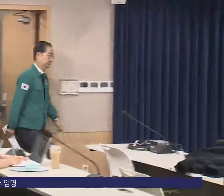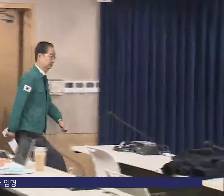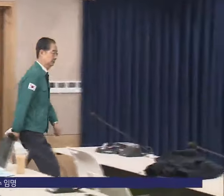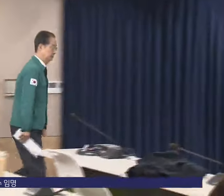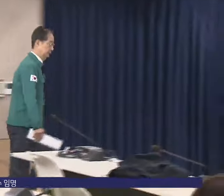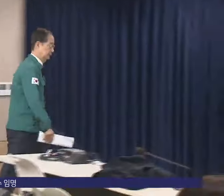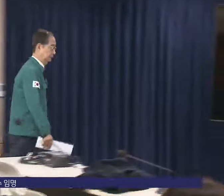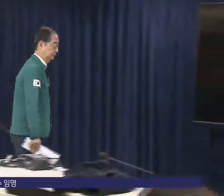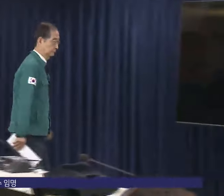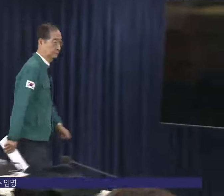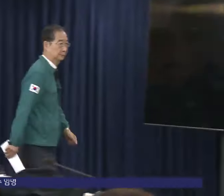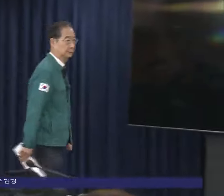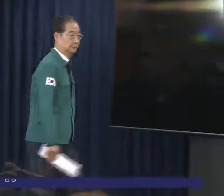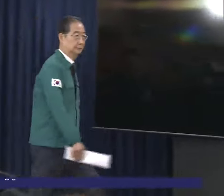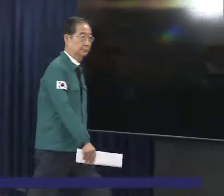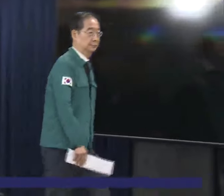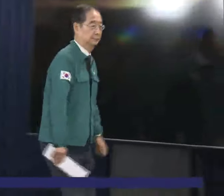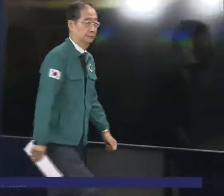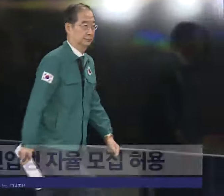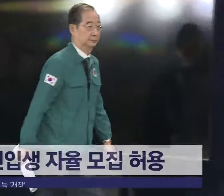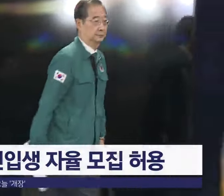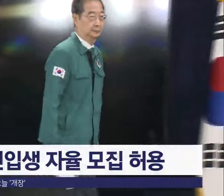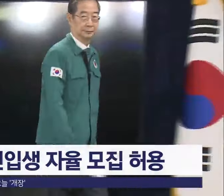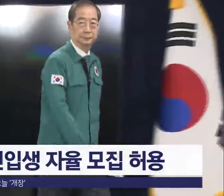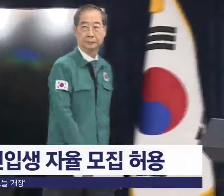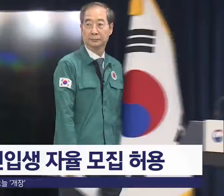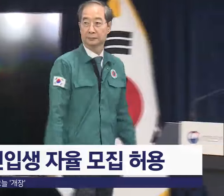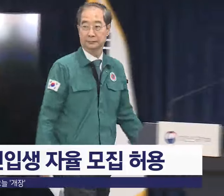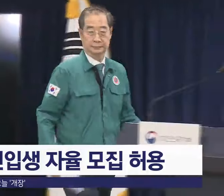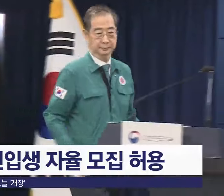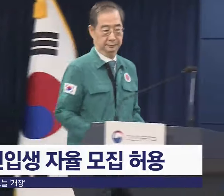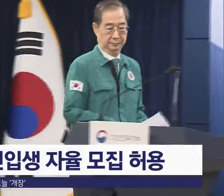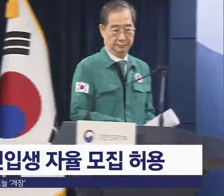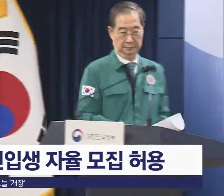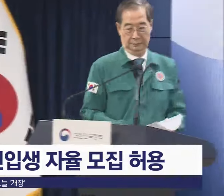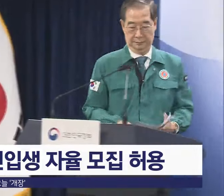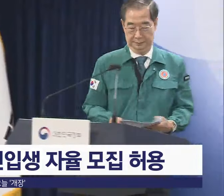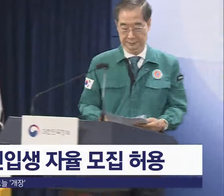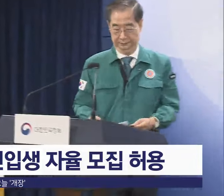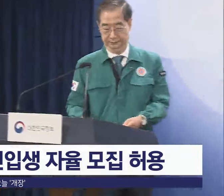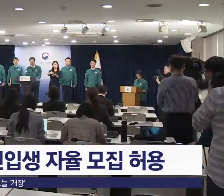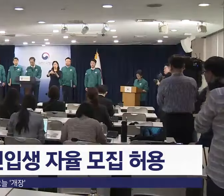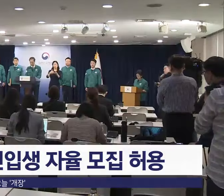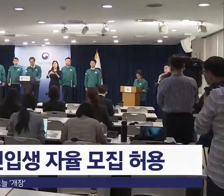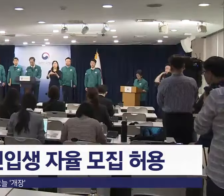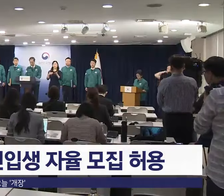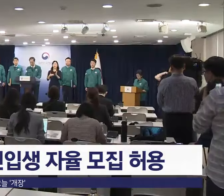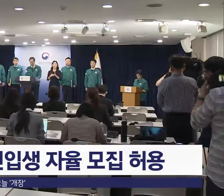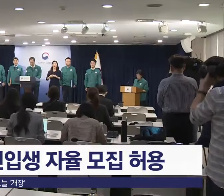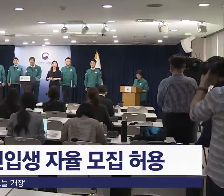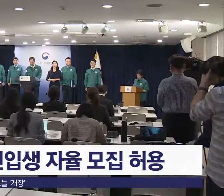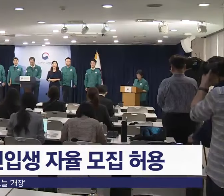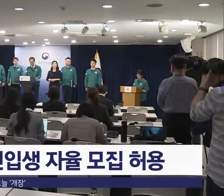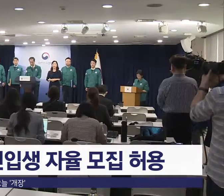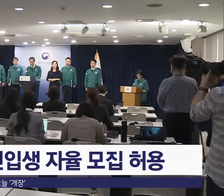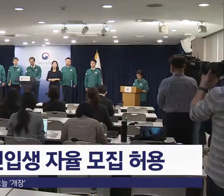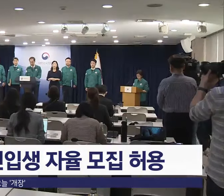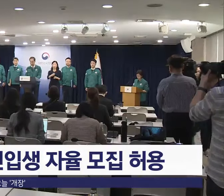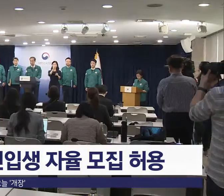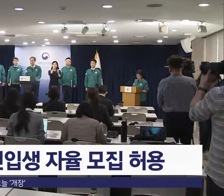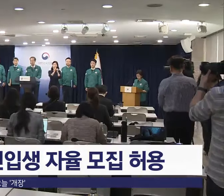기자입니다 정부가 2025학년도 대학의 의대 신입생 자율 모집을 허용했습니다 이에따라 의정이